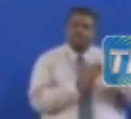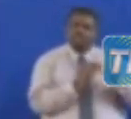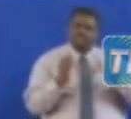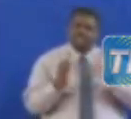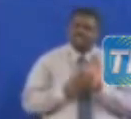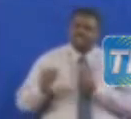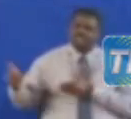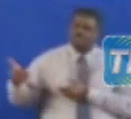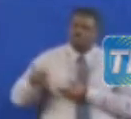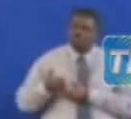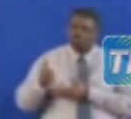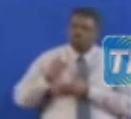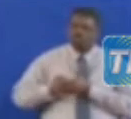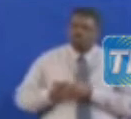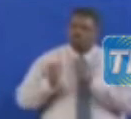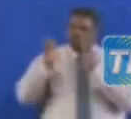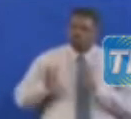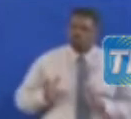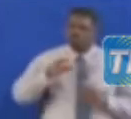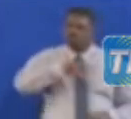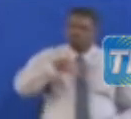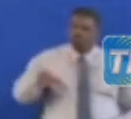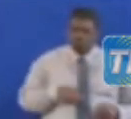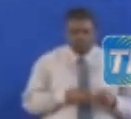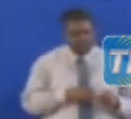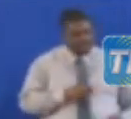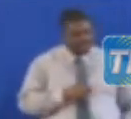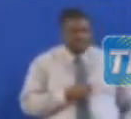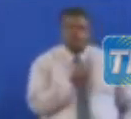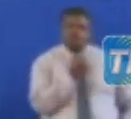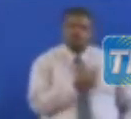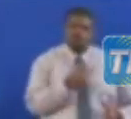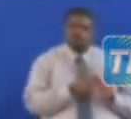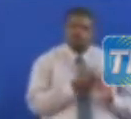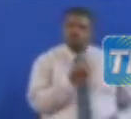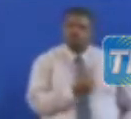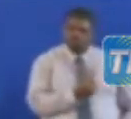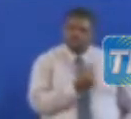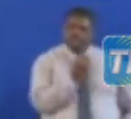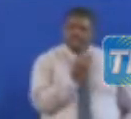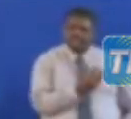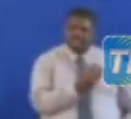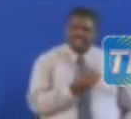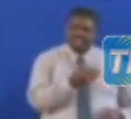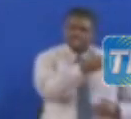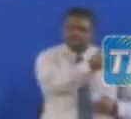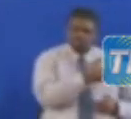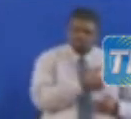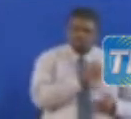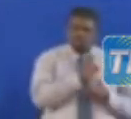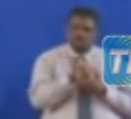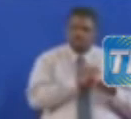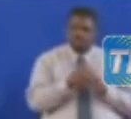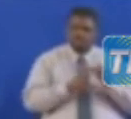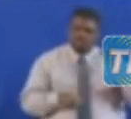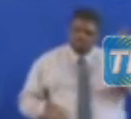261.89 zitakusanywa na ofisi za wakuu wa mikoa, na shilingi trilioni 1.14 zitakusanywa na